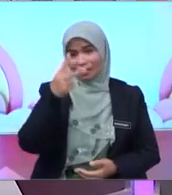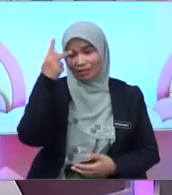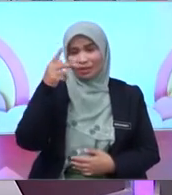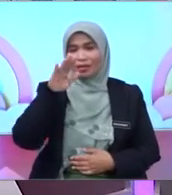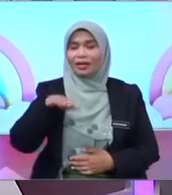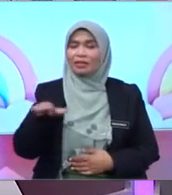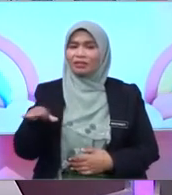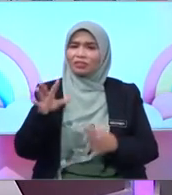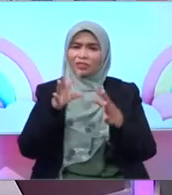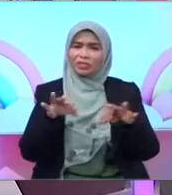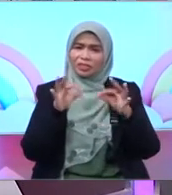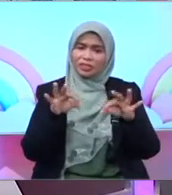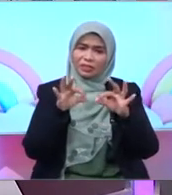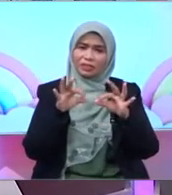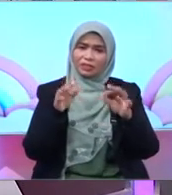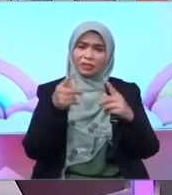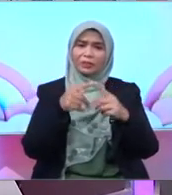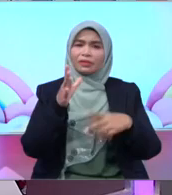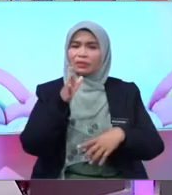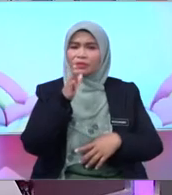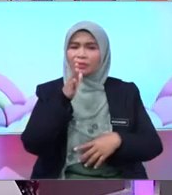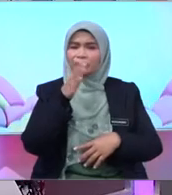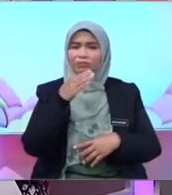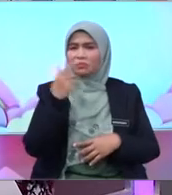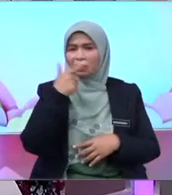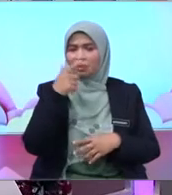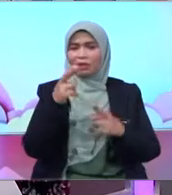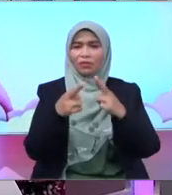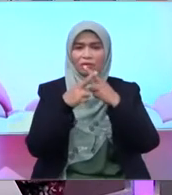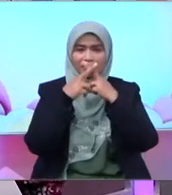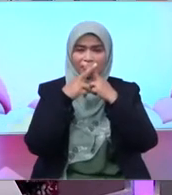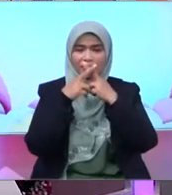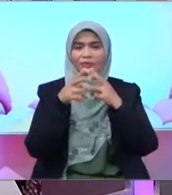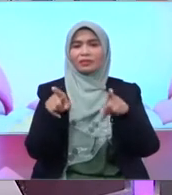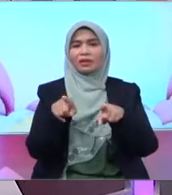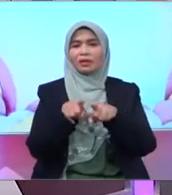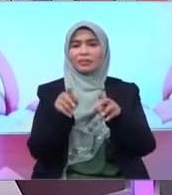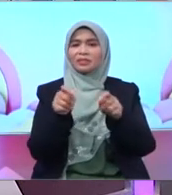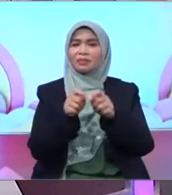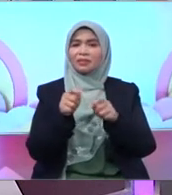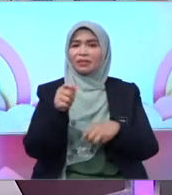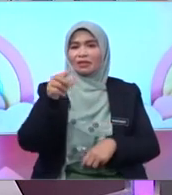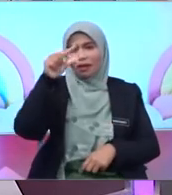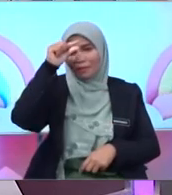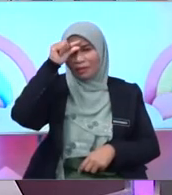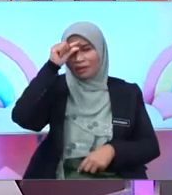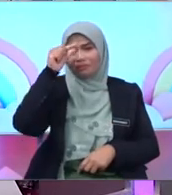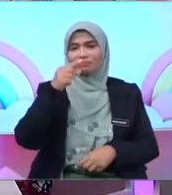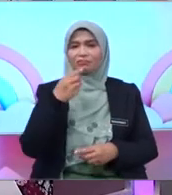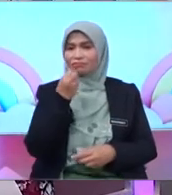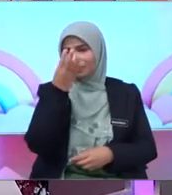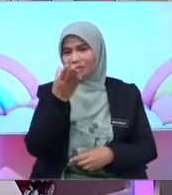adiknya telah menceritakan kepada Ibu tidak merasa kain seperti mana Abangnya suruh metode tak